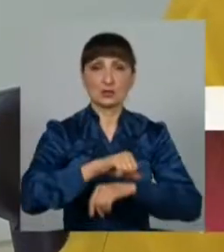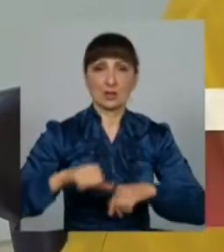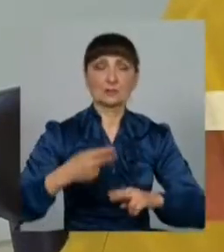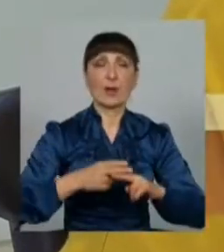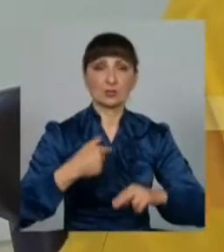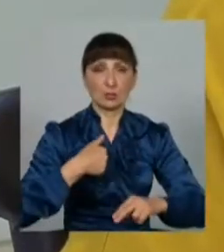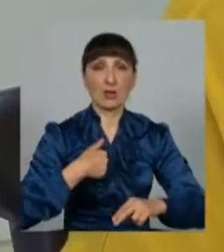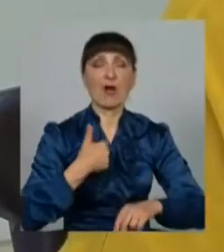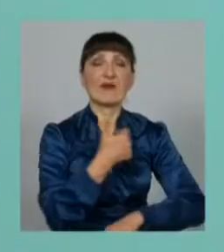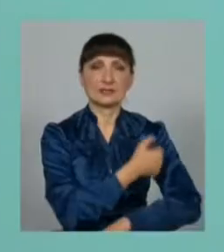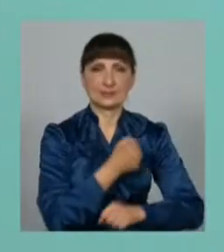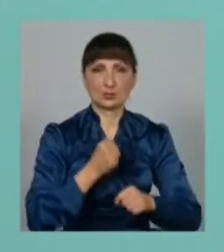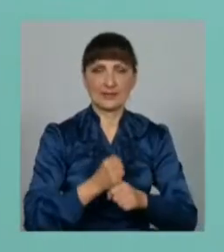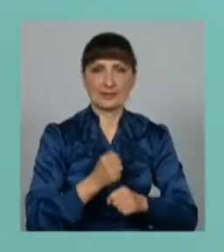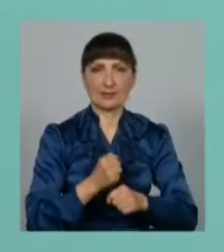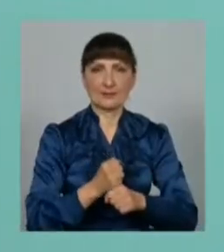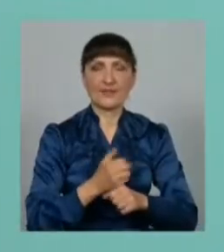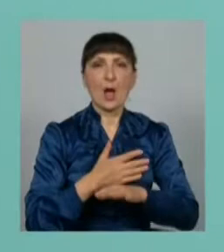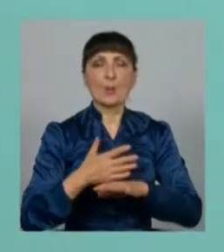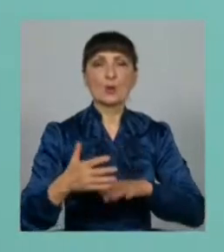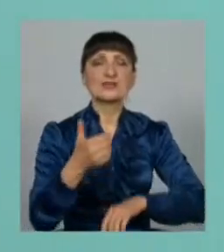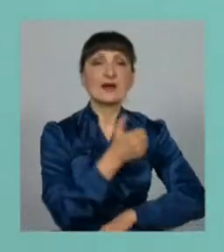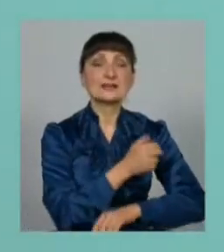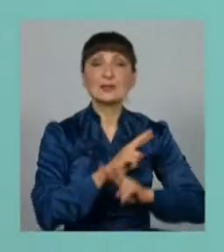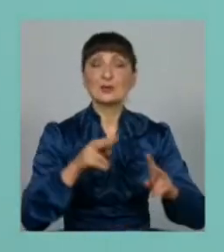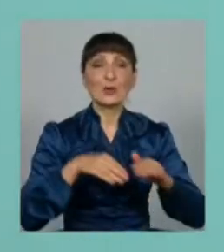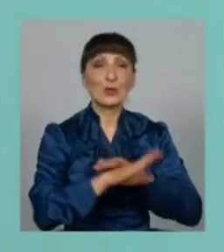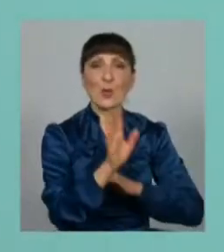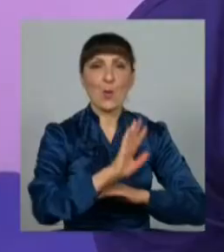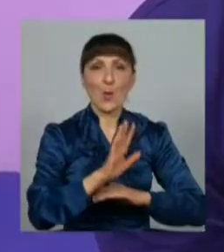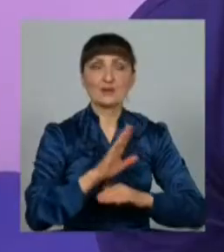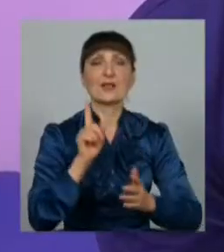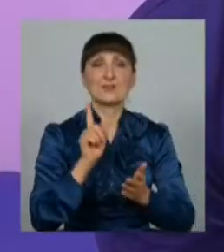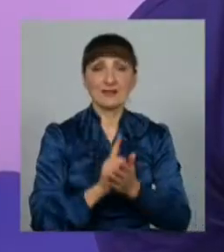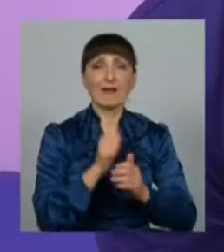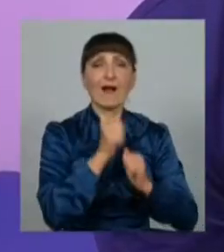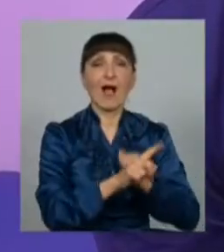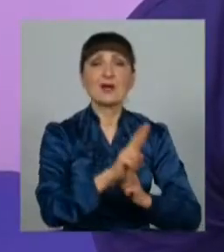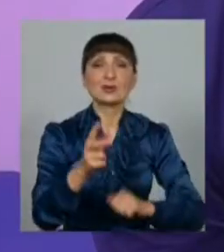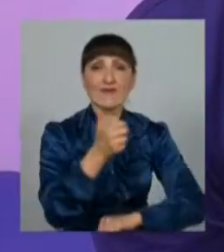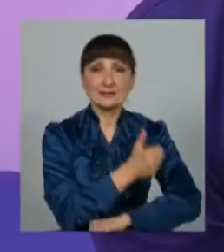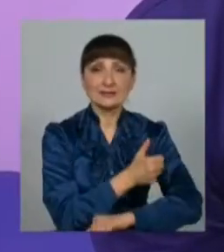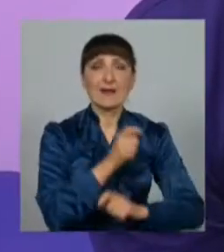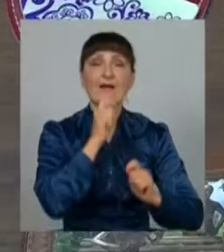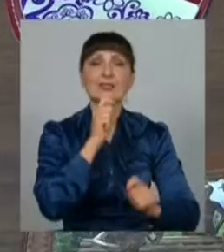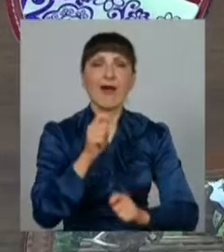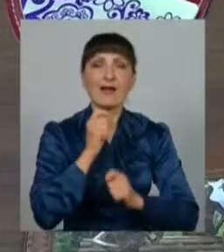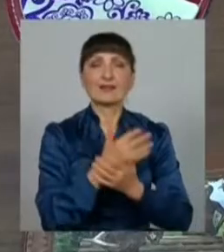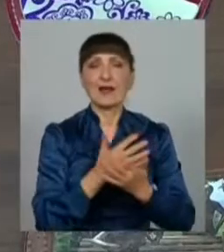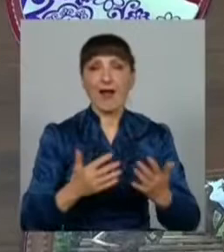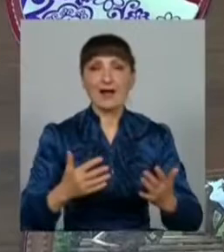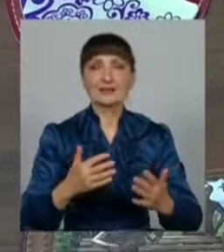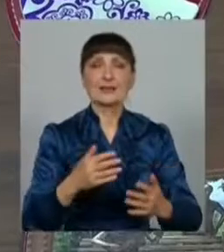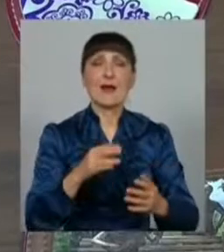я вакцинируюсь. Впрочем, после процедуры никто не уходит с пустыми руками. Каждому из вакцинированных в пункте дарят сувениры,